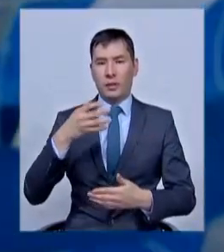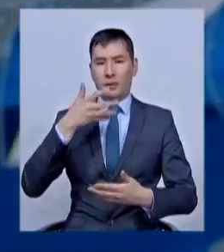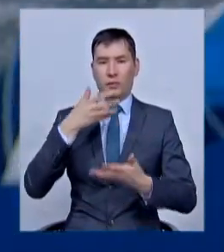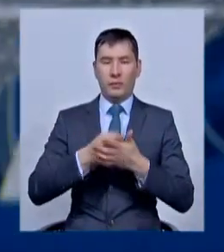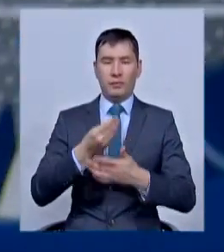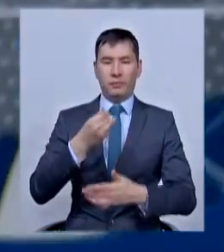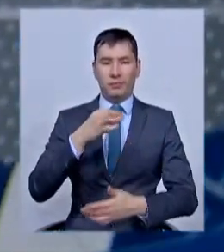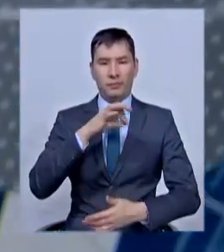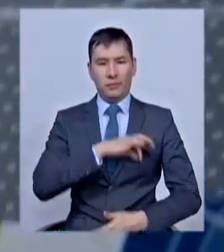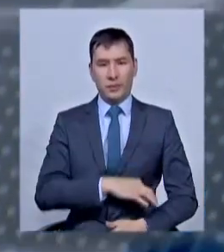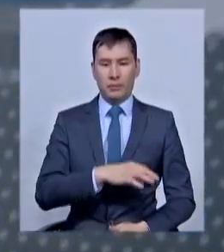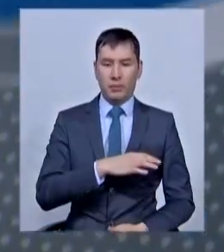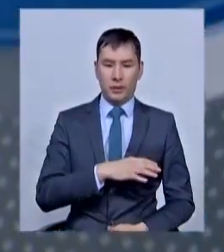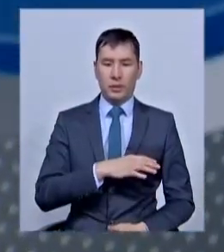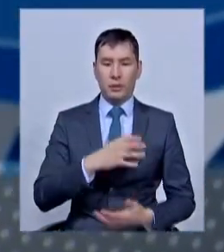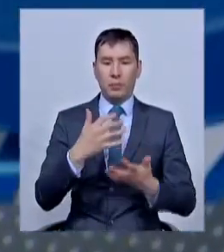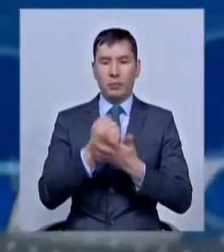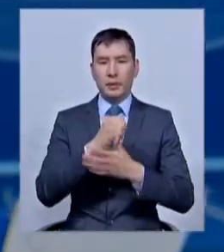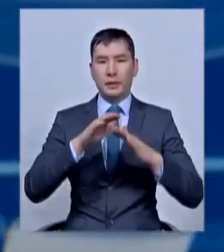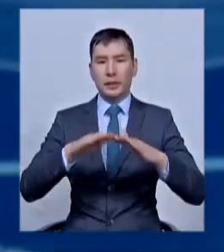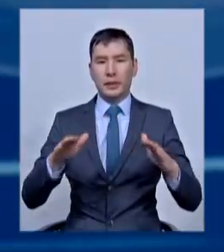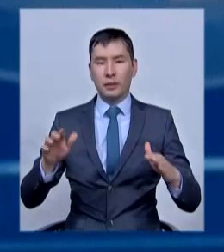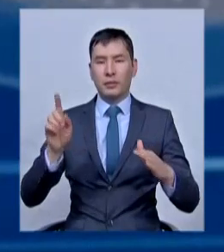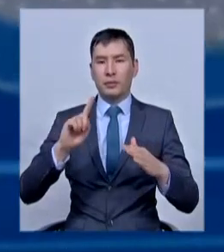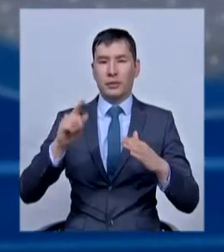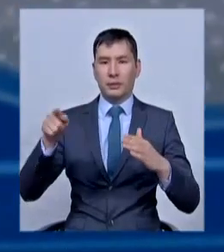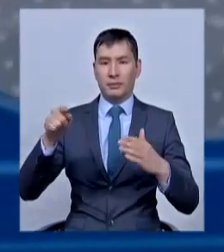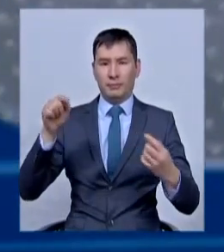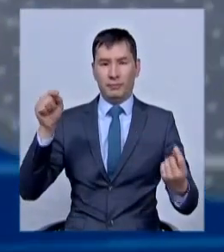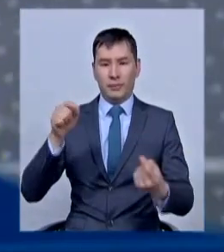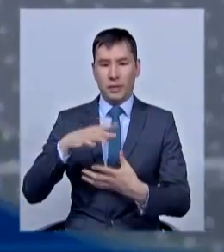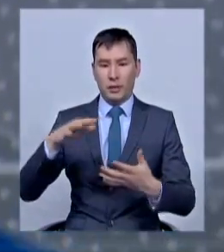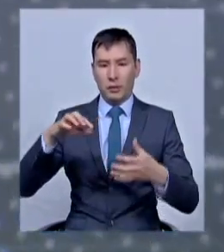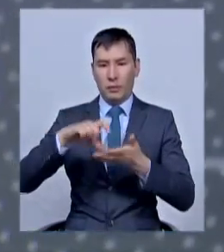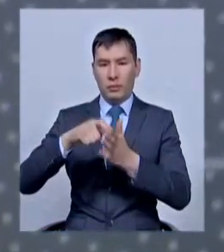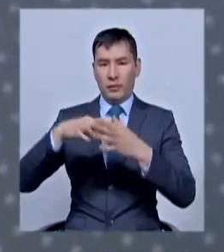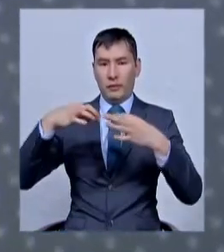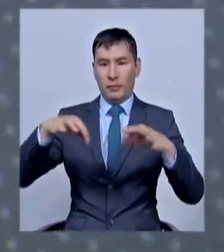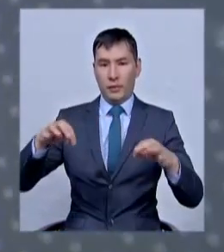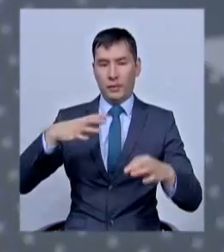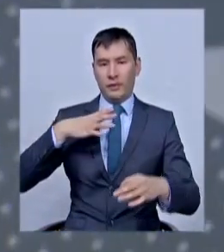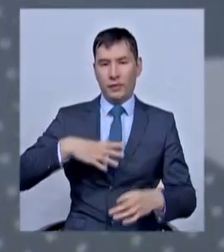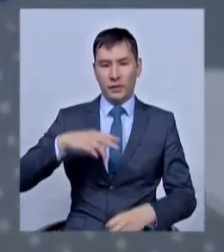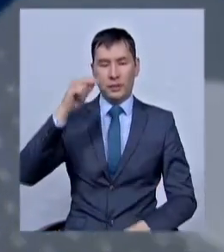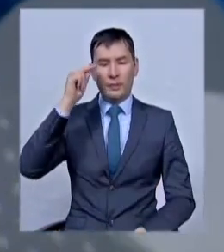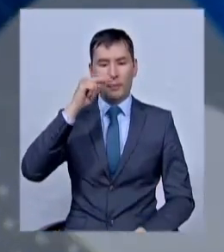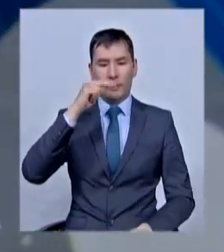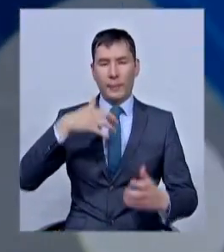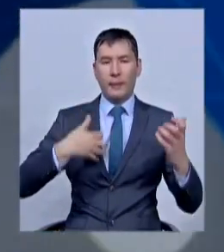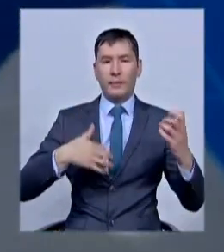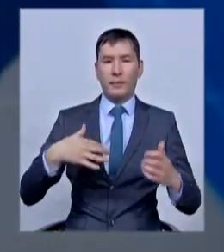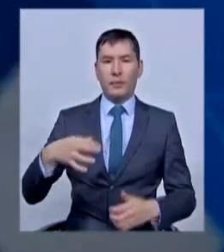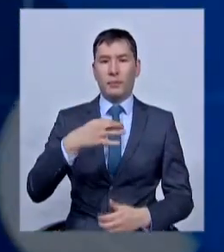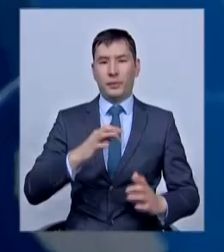жетті. Кесірінен ауыл балалары талапқа мүлдем сай емес, бос бөлмелерді оқуға мәжбүр. Жамбыл облысынан Мерей